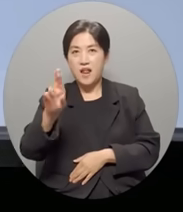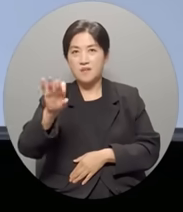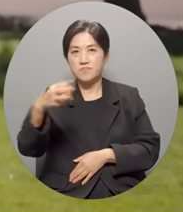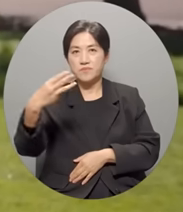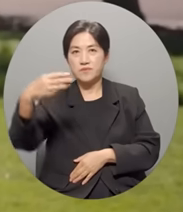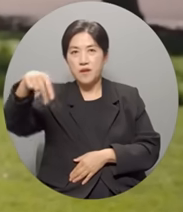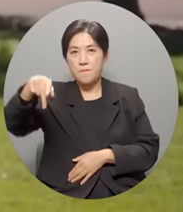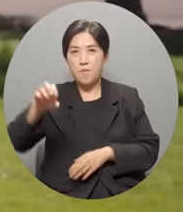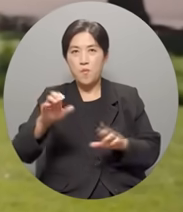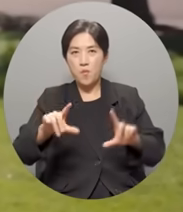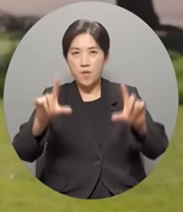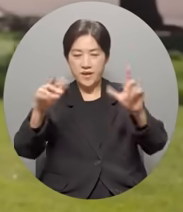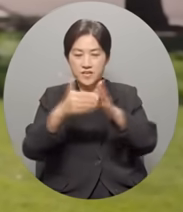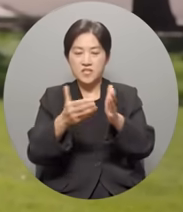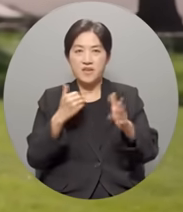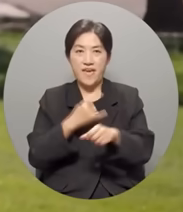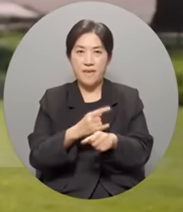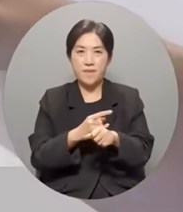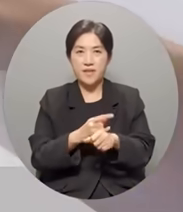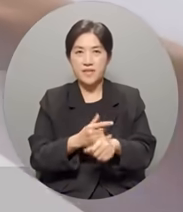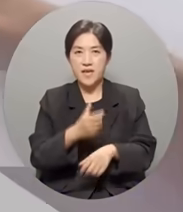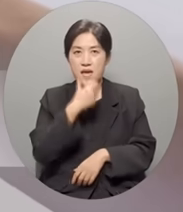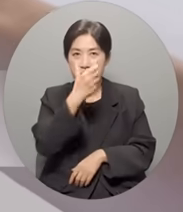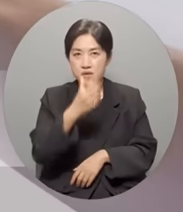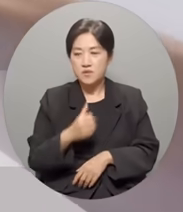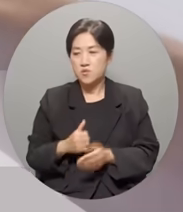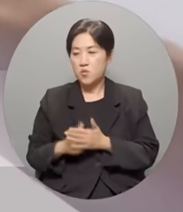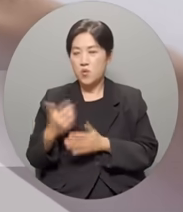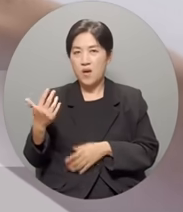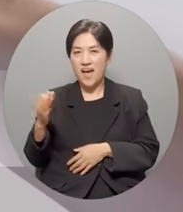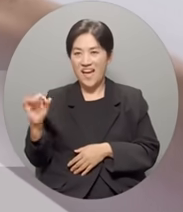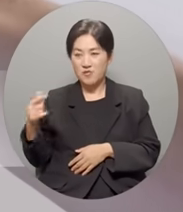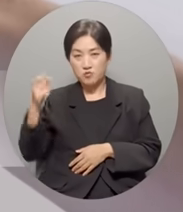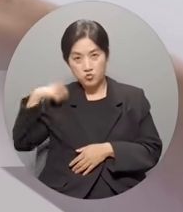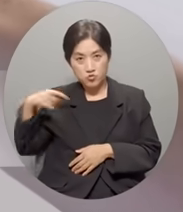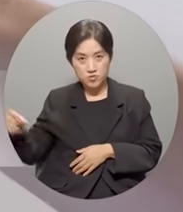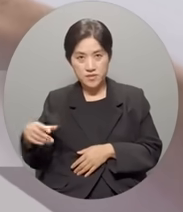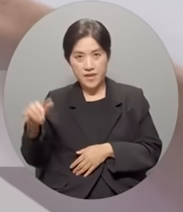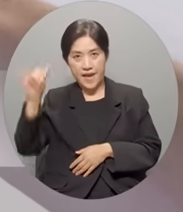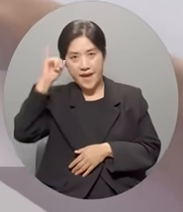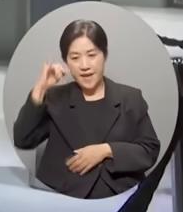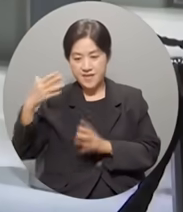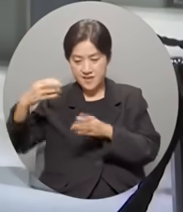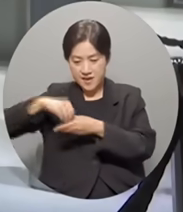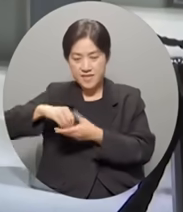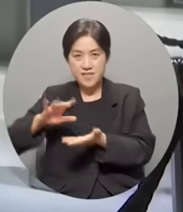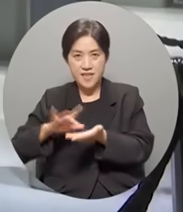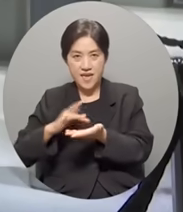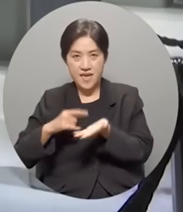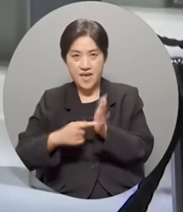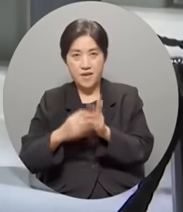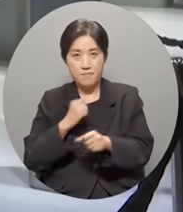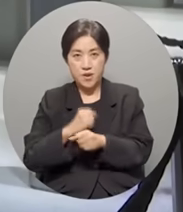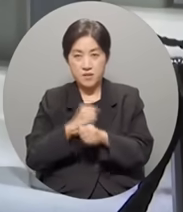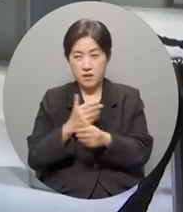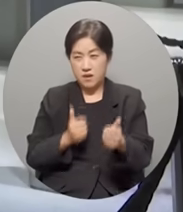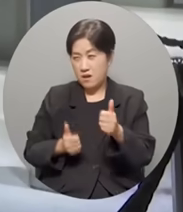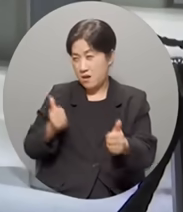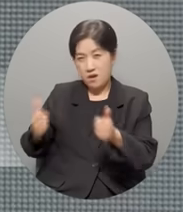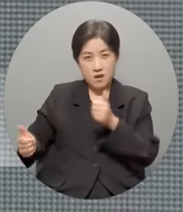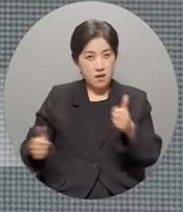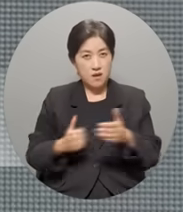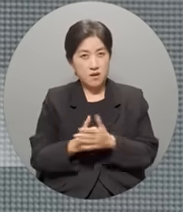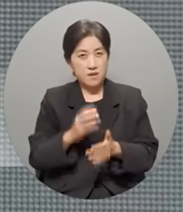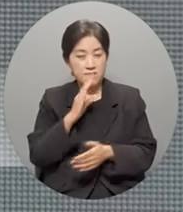밝혔습니다. 애플과 중국의 안어 역시 이번 하반기 AI 제품 출시를 예고하는 등 향후 스마트 기기 경쟁은